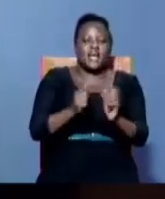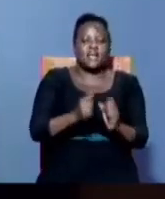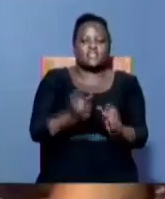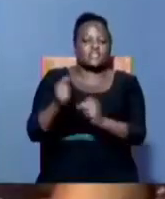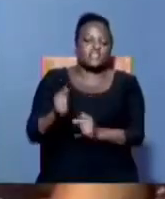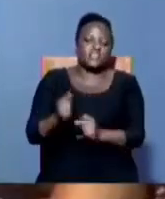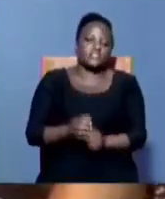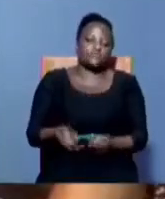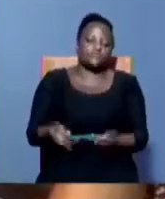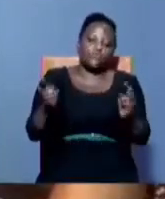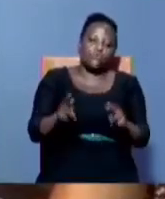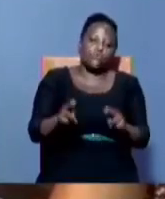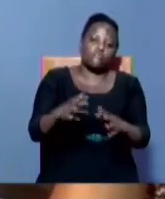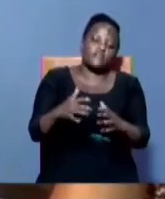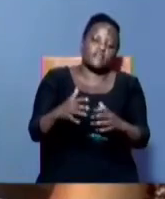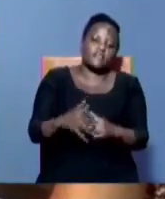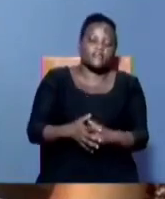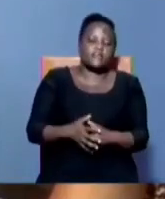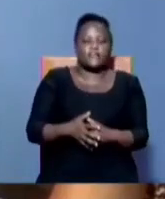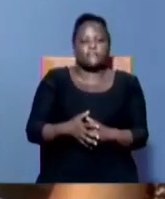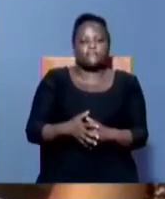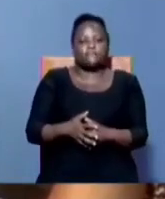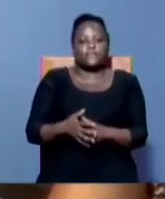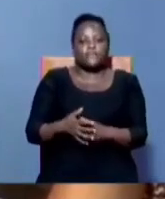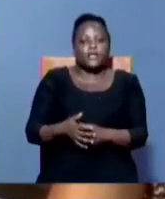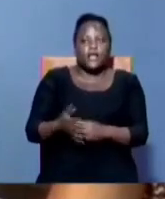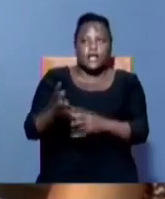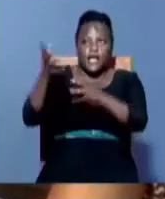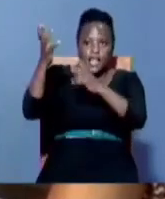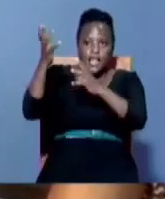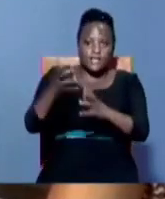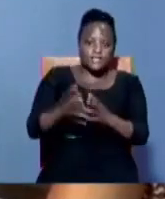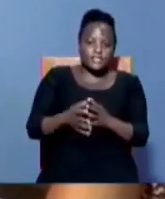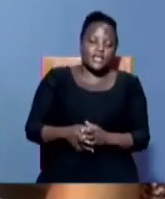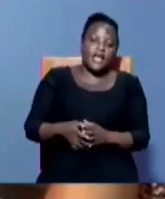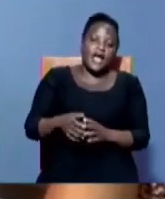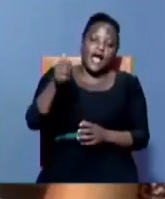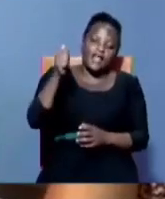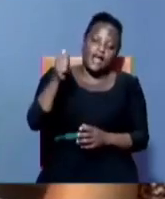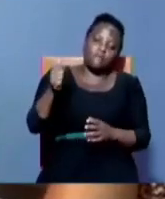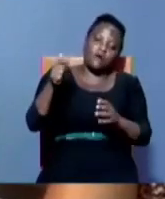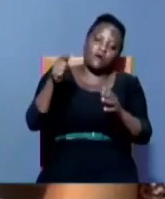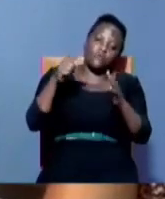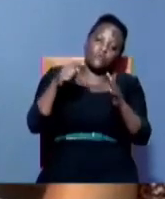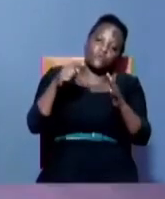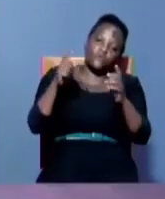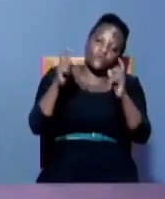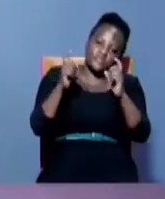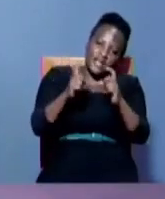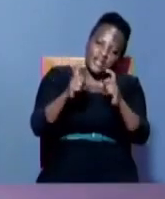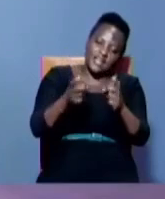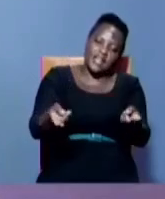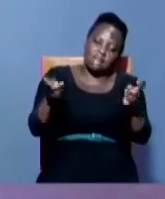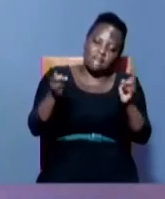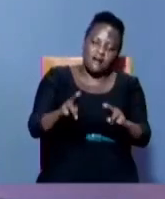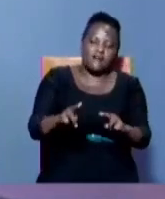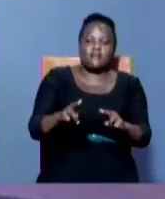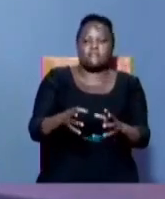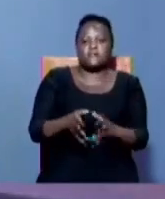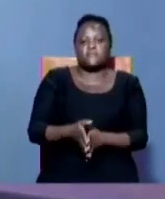leta damu, kwamba amekufa Adamu, leta damu akutane na mahakama. Pale ndipo